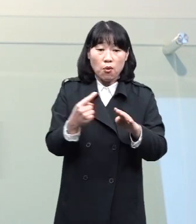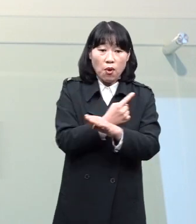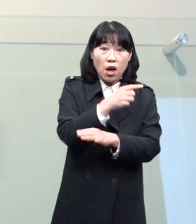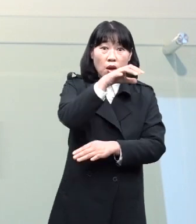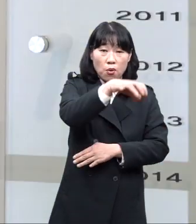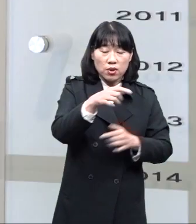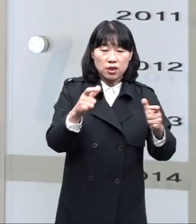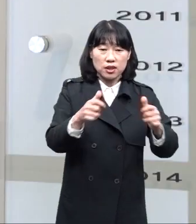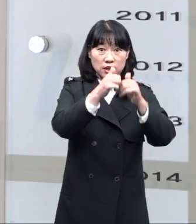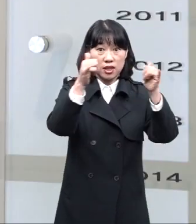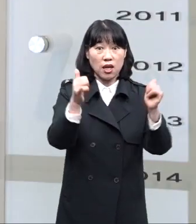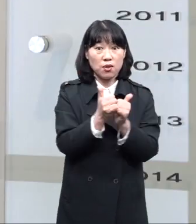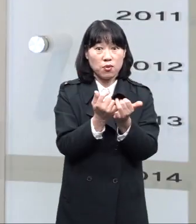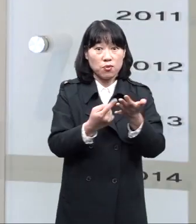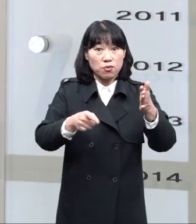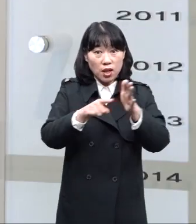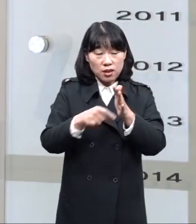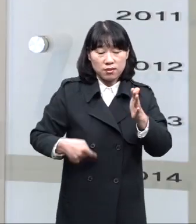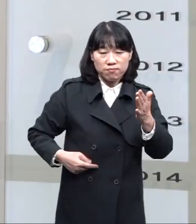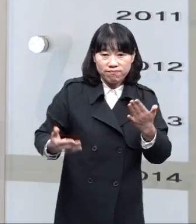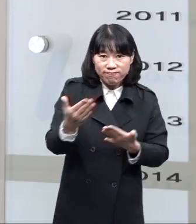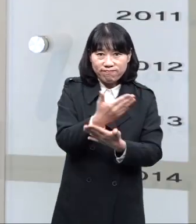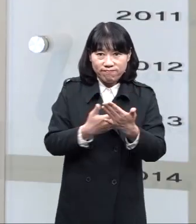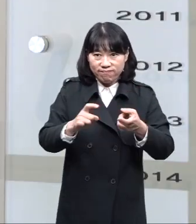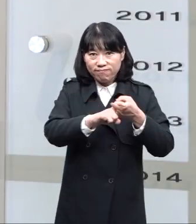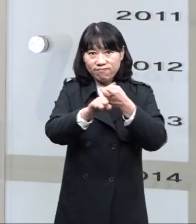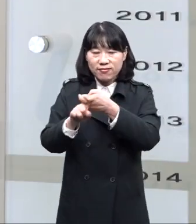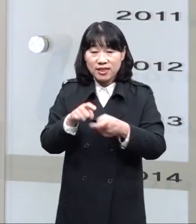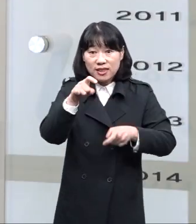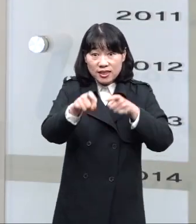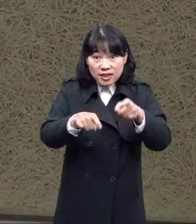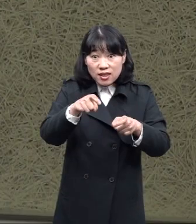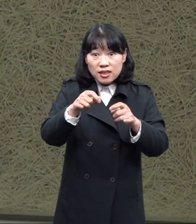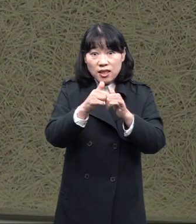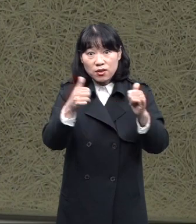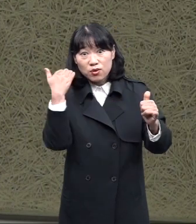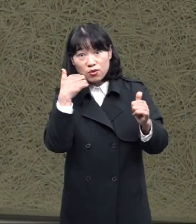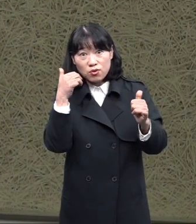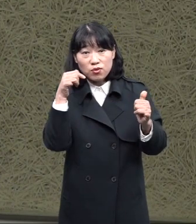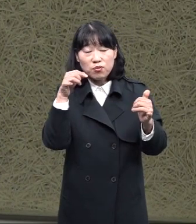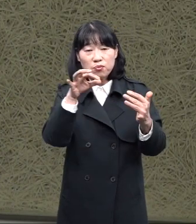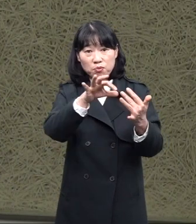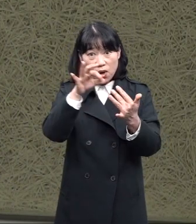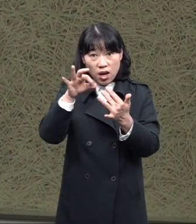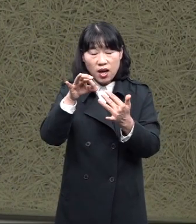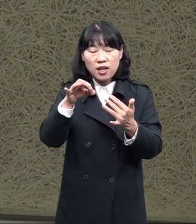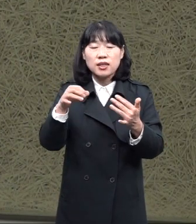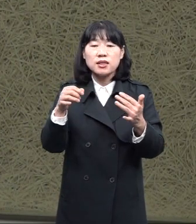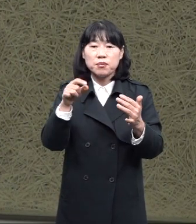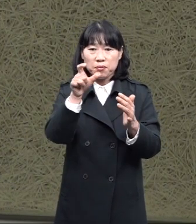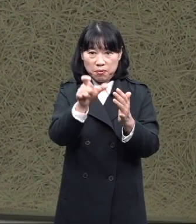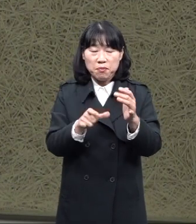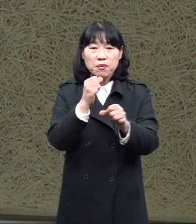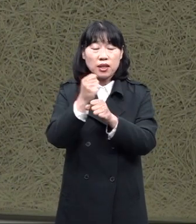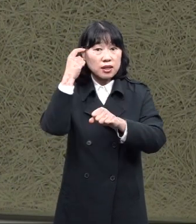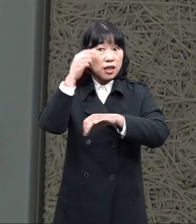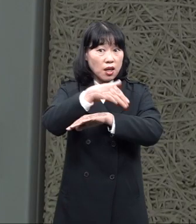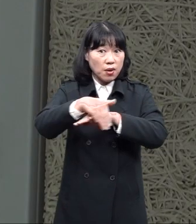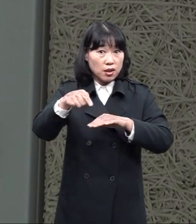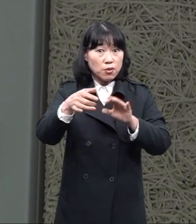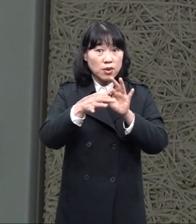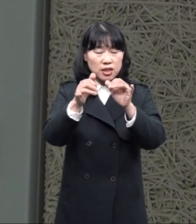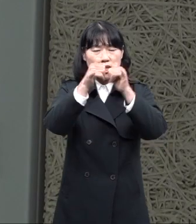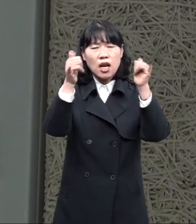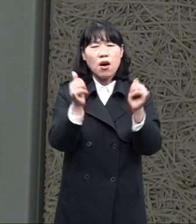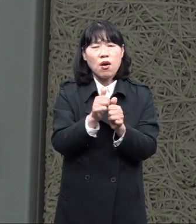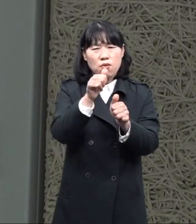공간은 지역사회를 위해 나눔과 연대를 실천한 시민을 발굴해 채워갈 예정입니다. 광주시는 이를 통해